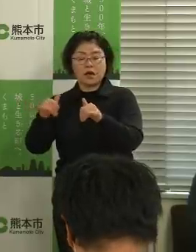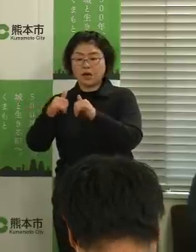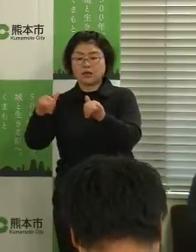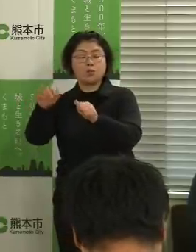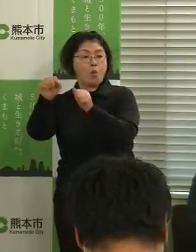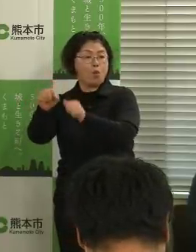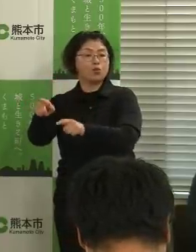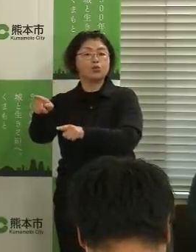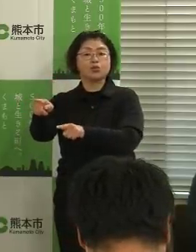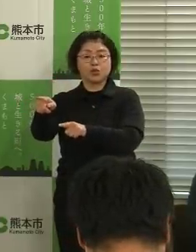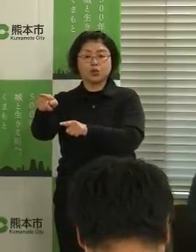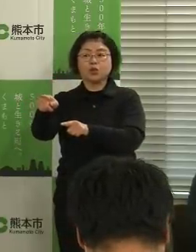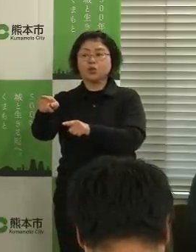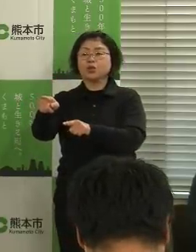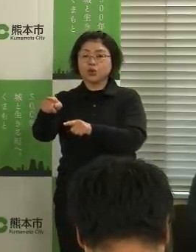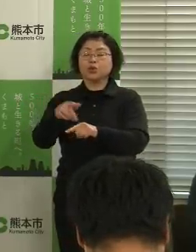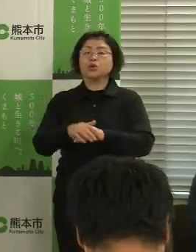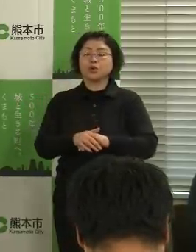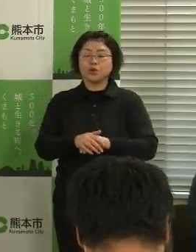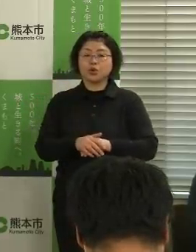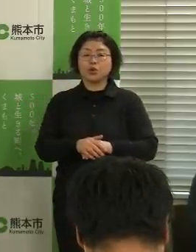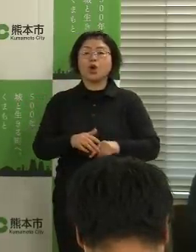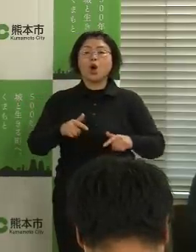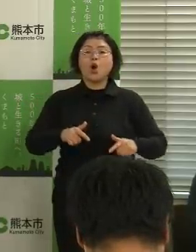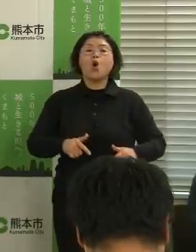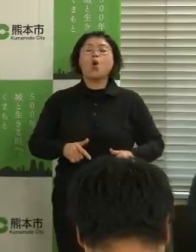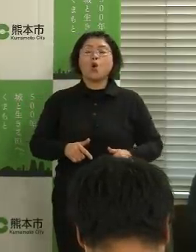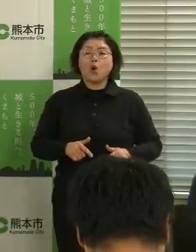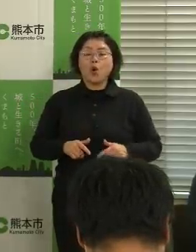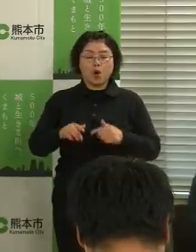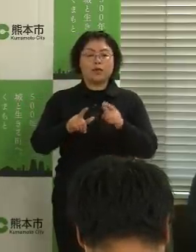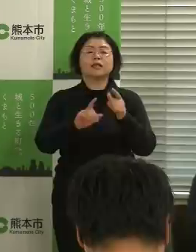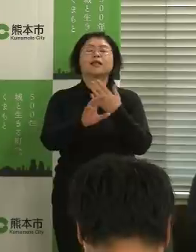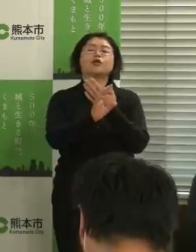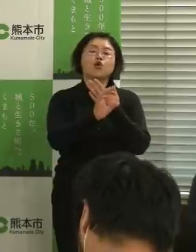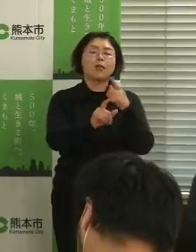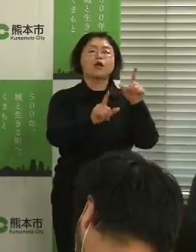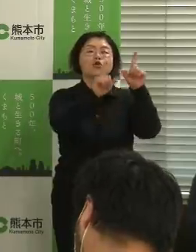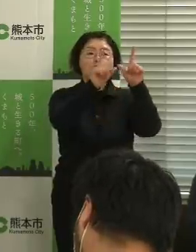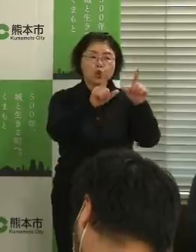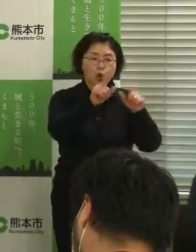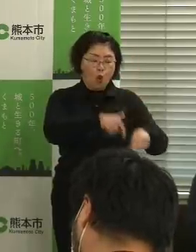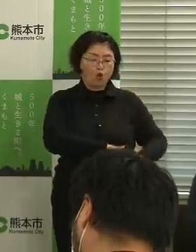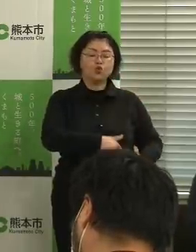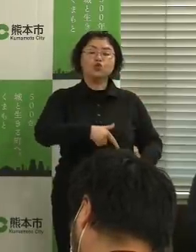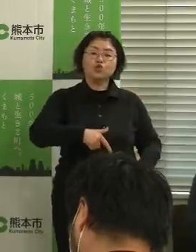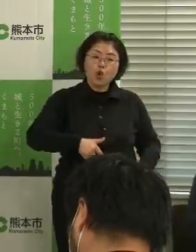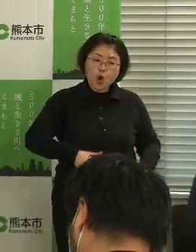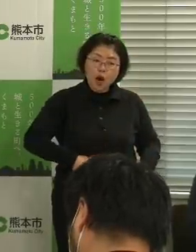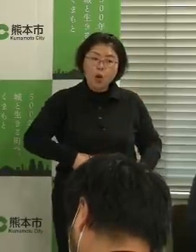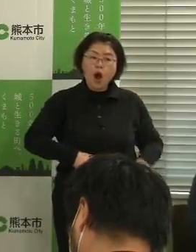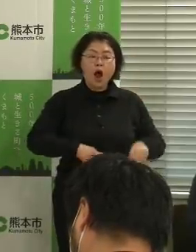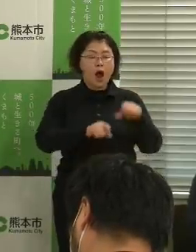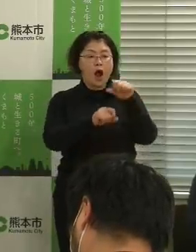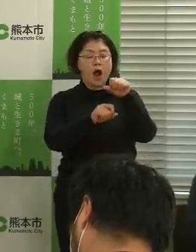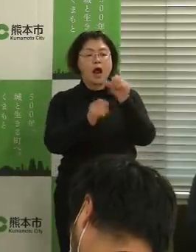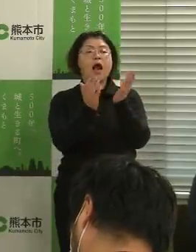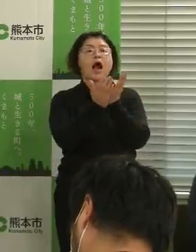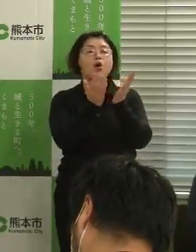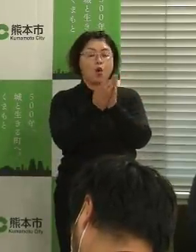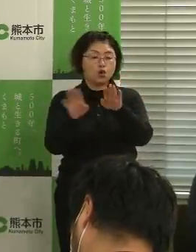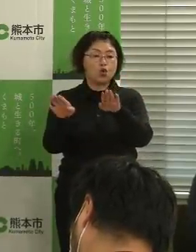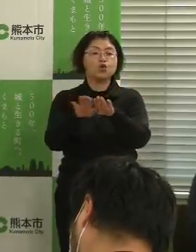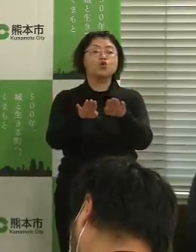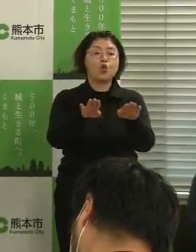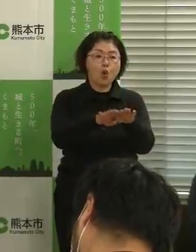があったんですよ。そこでもっと感染者が多いその東京とか、 はい、 福岡とかは、 はい、 決めてないような状況だと思うんです